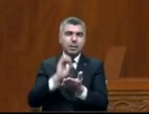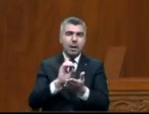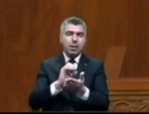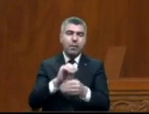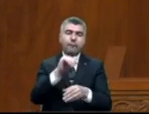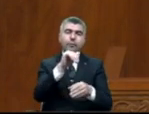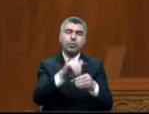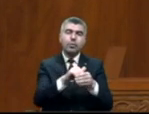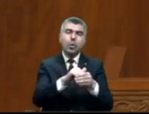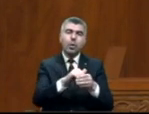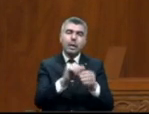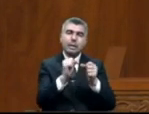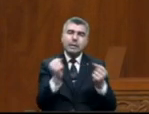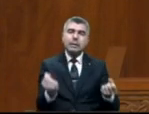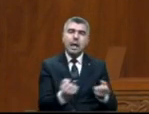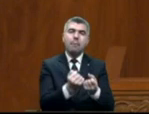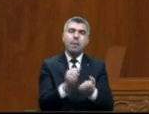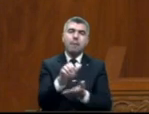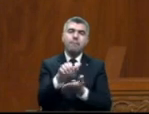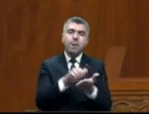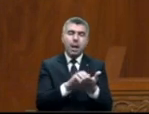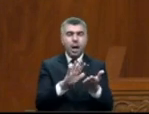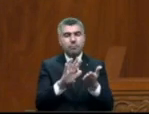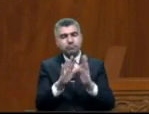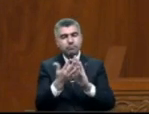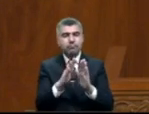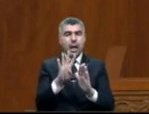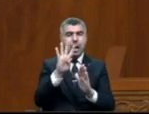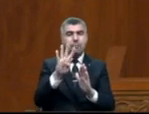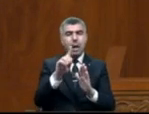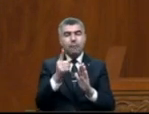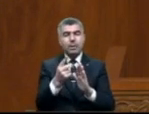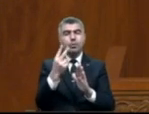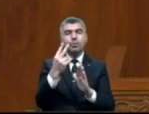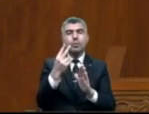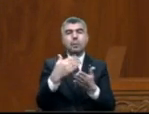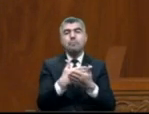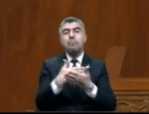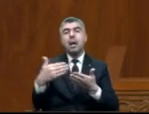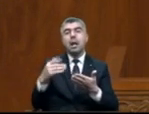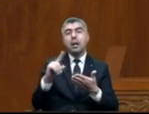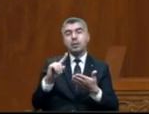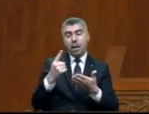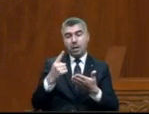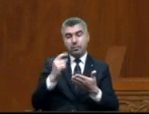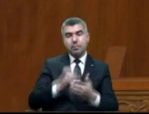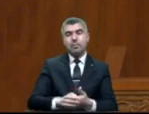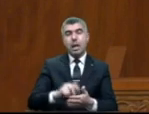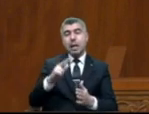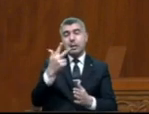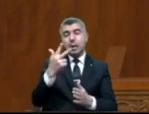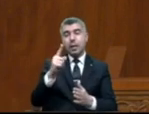عندنا صندوق التنمية الفلاحية اللي غادي تخصصلو 4.2 مليار ديال الدرهم، ومنها